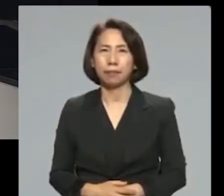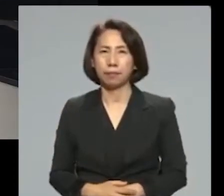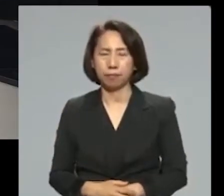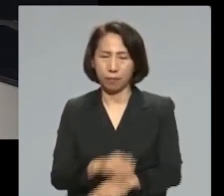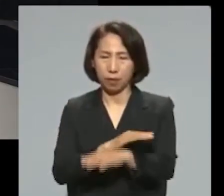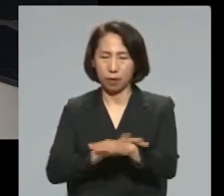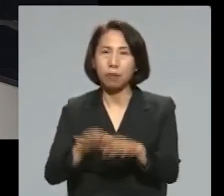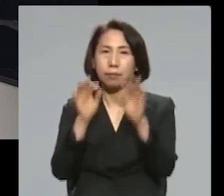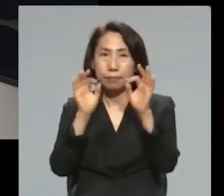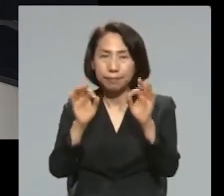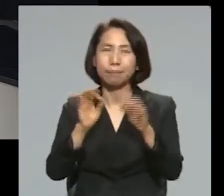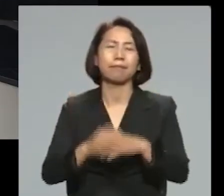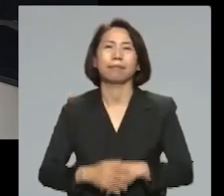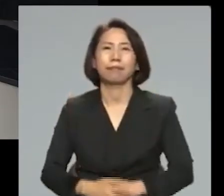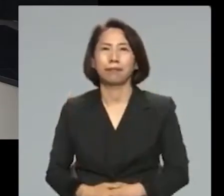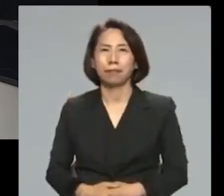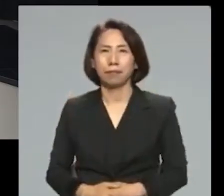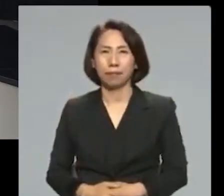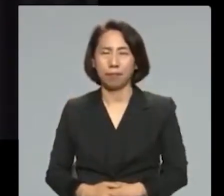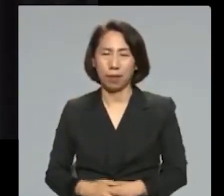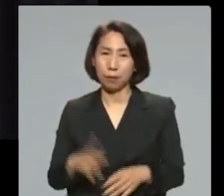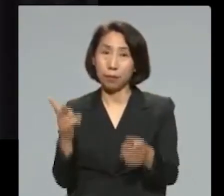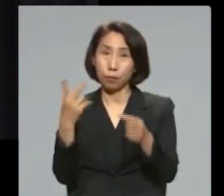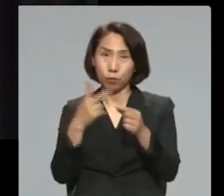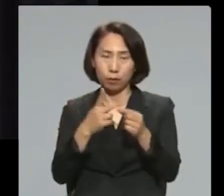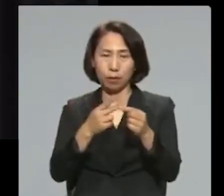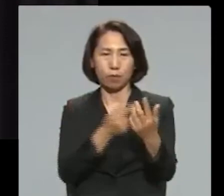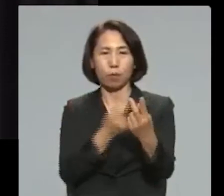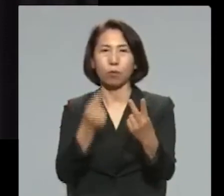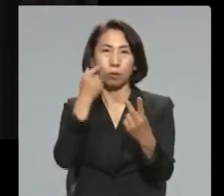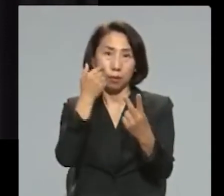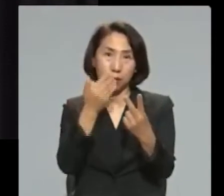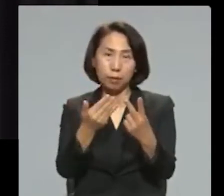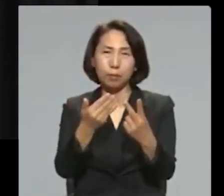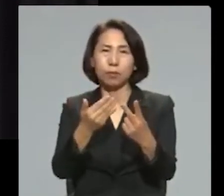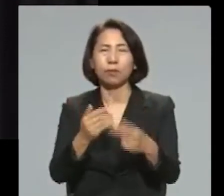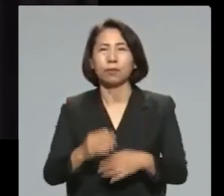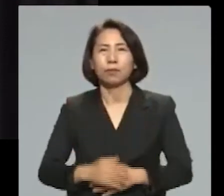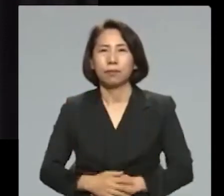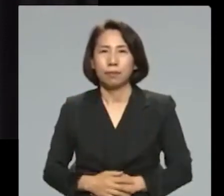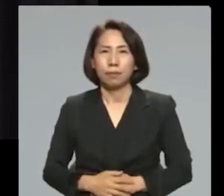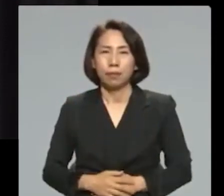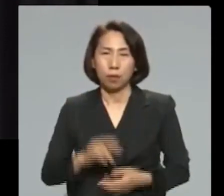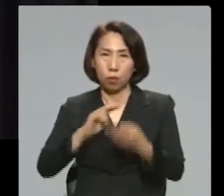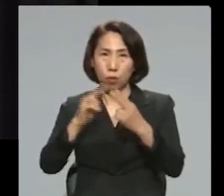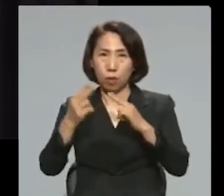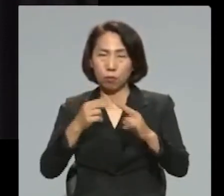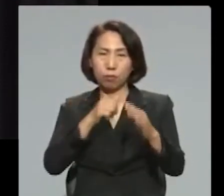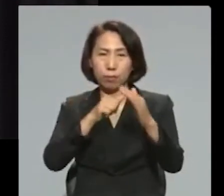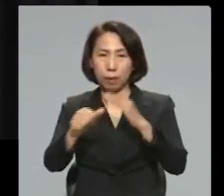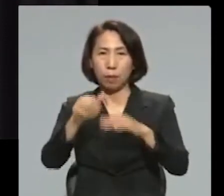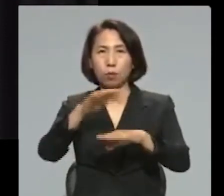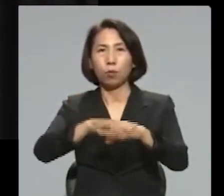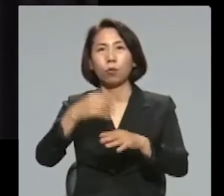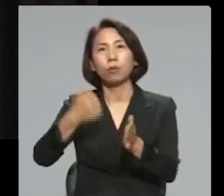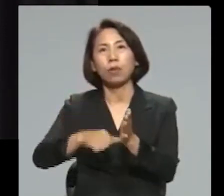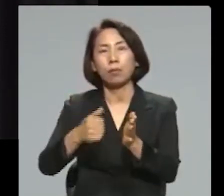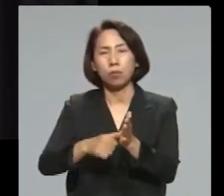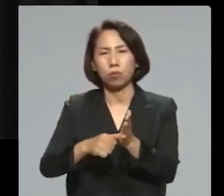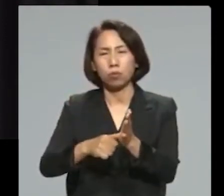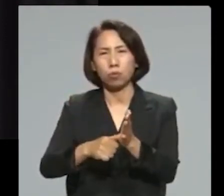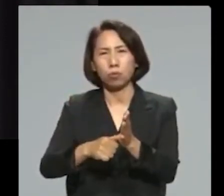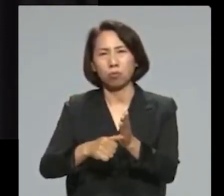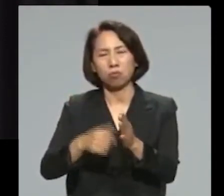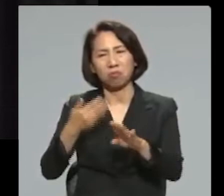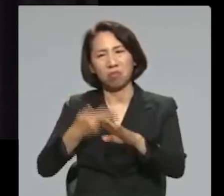잘 들었습니다. 네, 이어서 두 번째 공통 질문을 드리겠습니다. 고령군을 대표하는 농산물의 외부